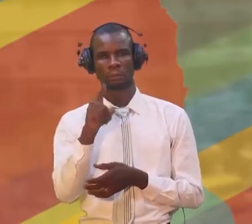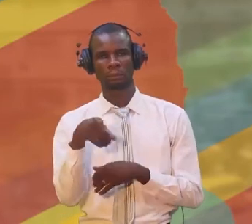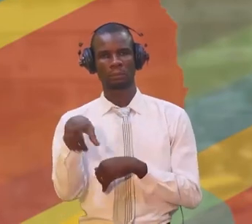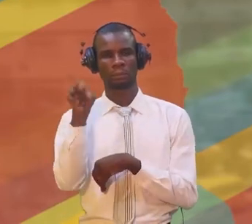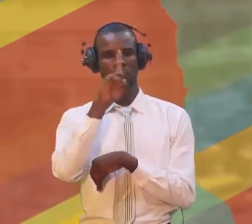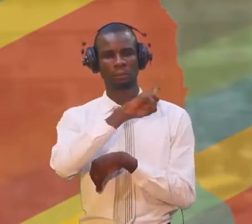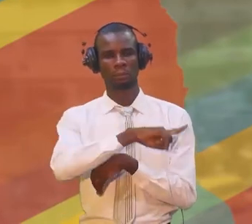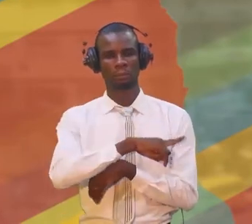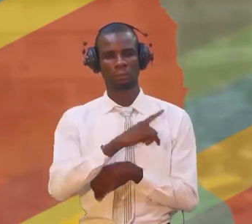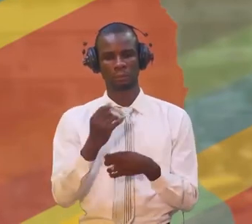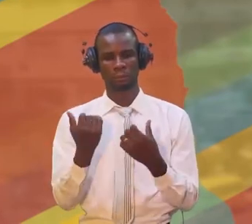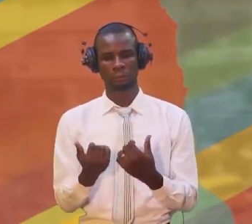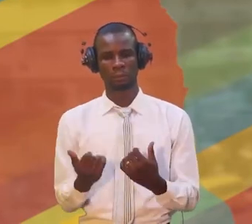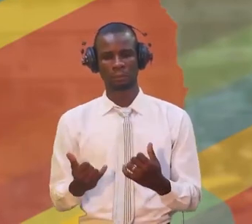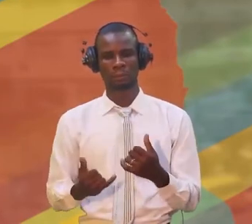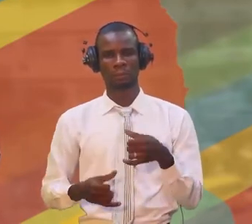Ya siku ya leo,